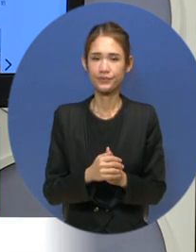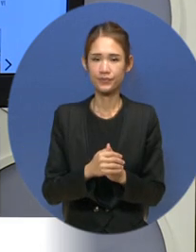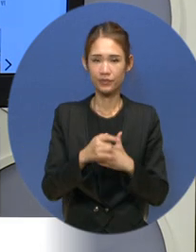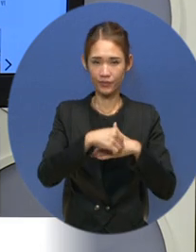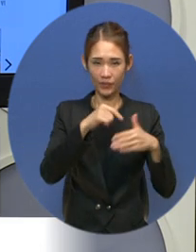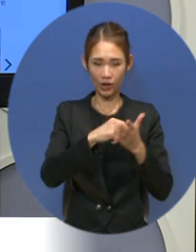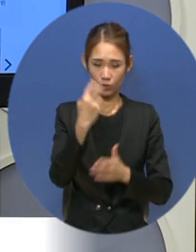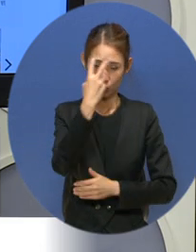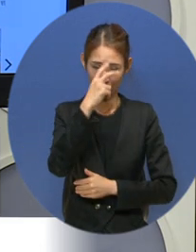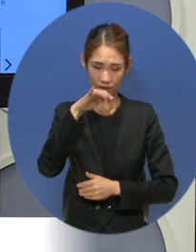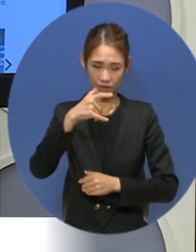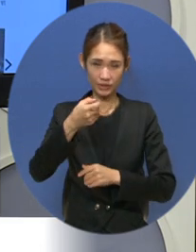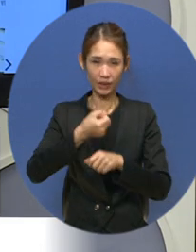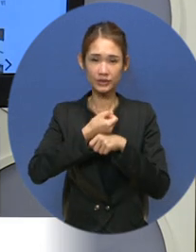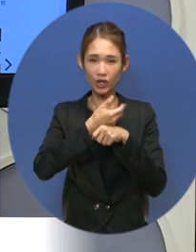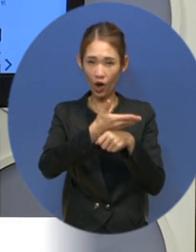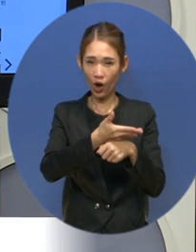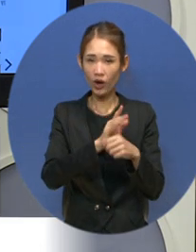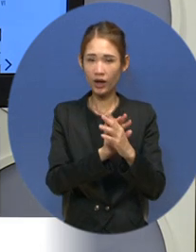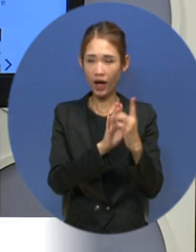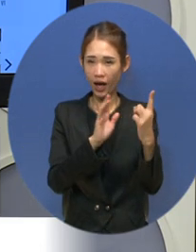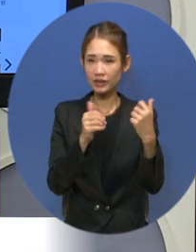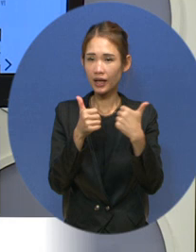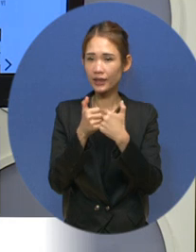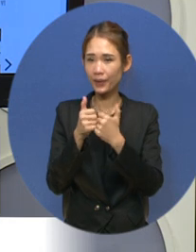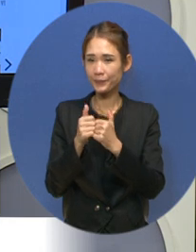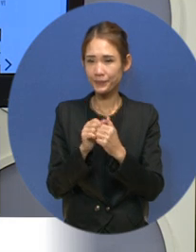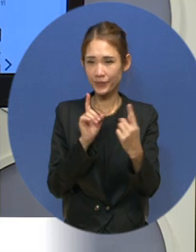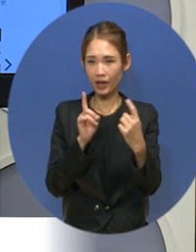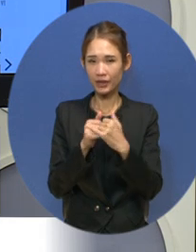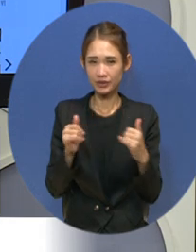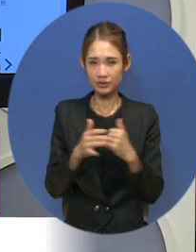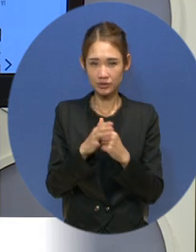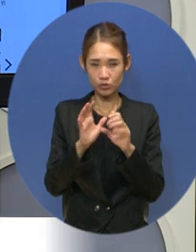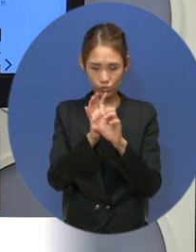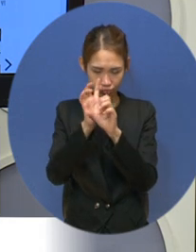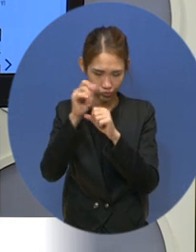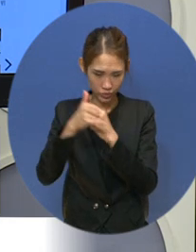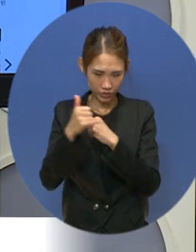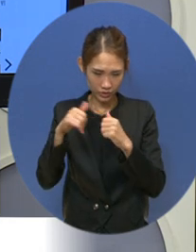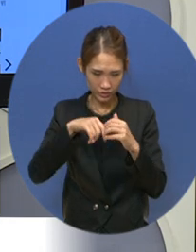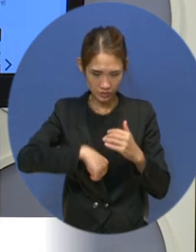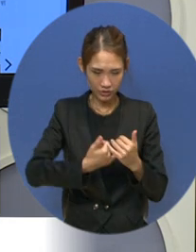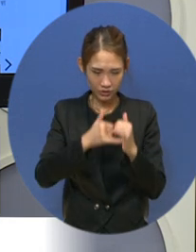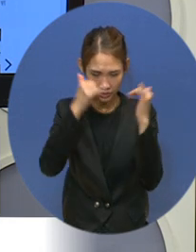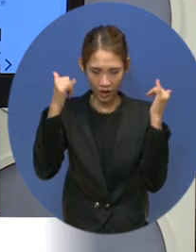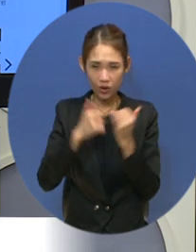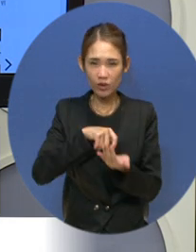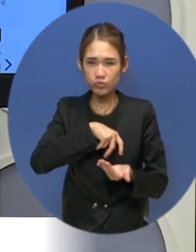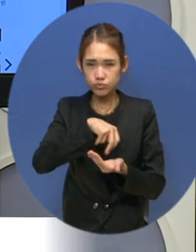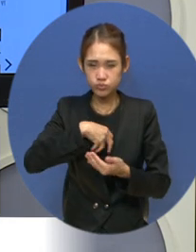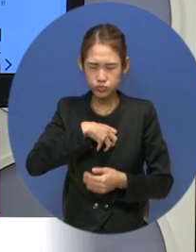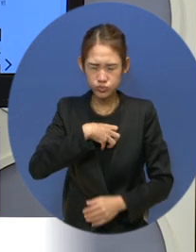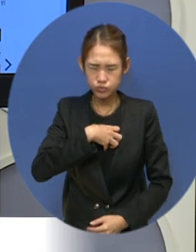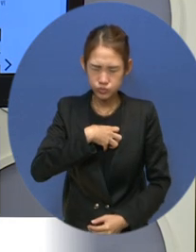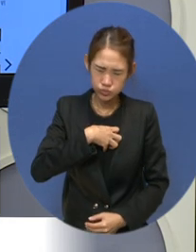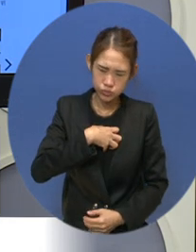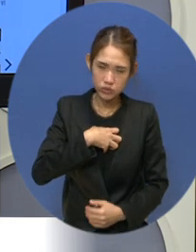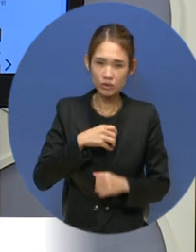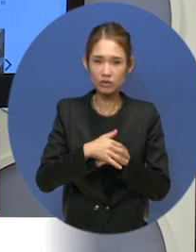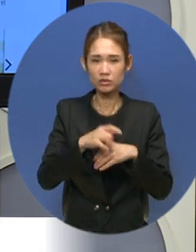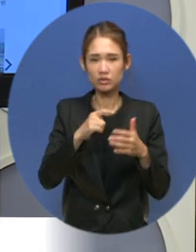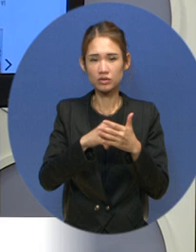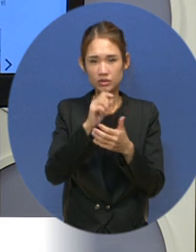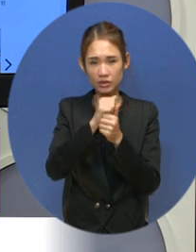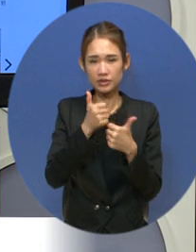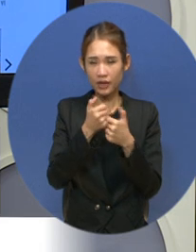마음 돌본 키트를 전달받은 1 상담 대상자는 코로나 1 그로 인한 사회적 고립 으로 우울한 시기에 심리적